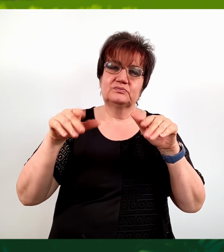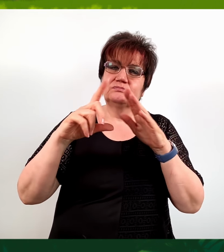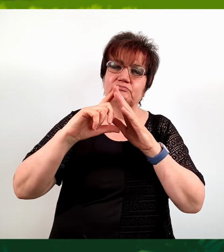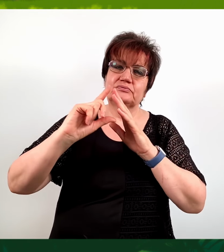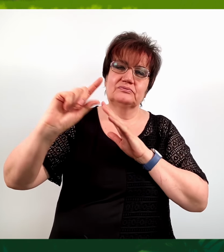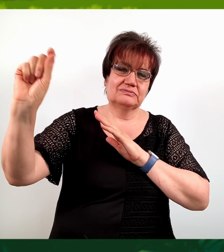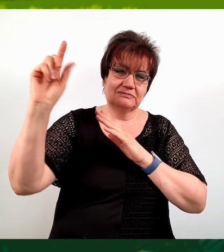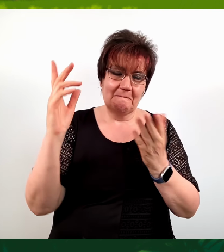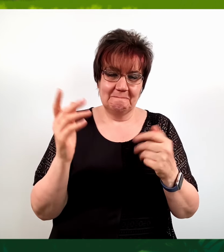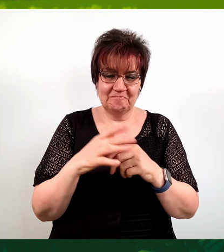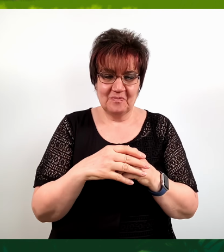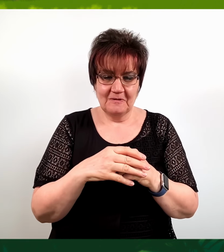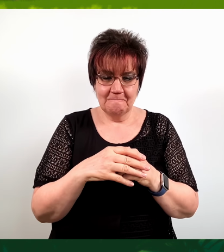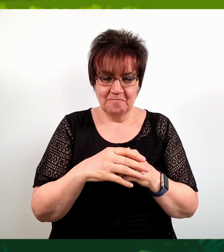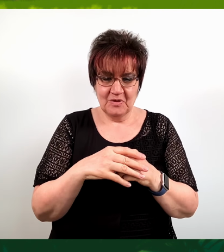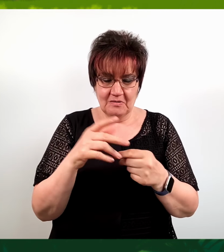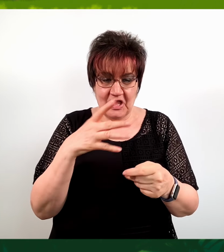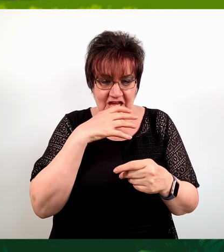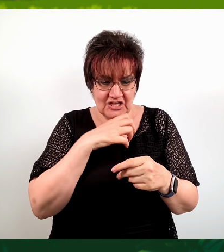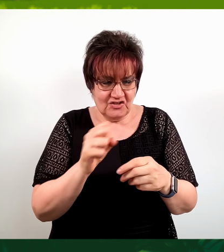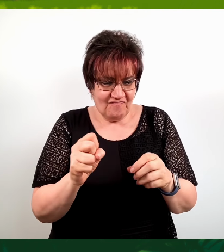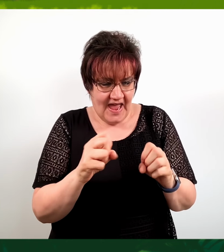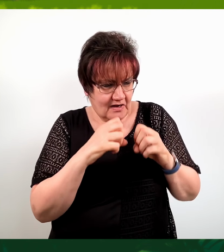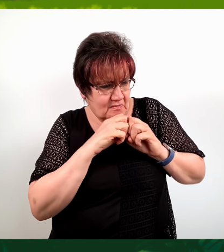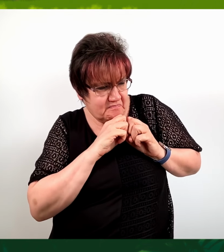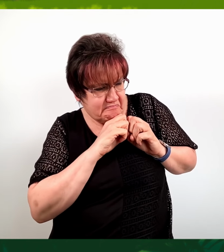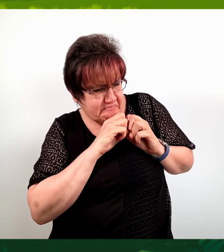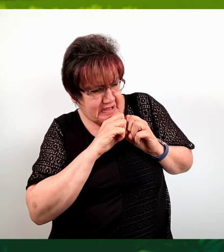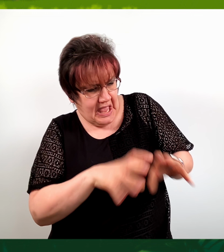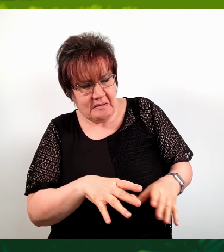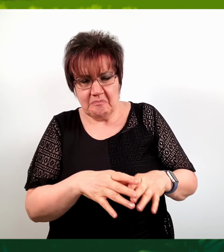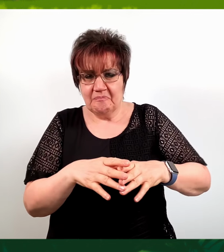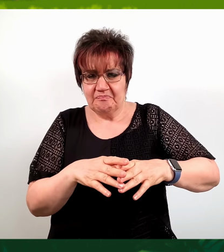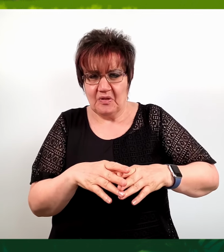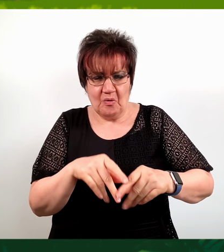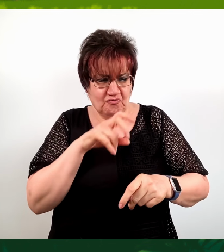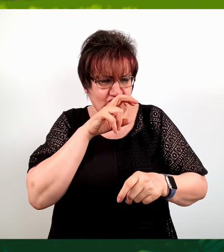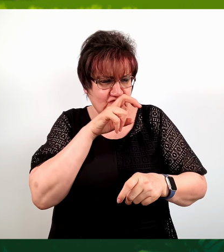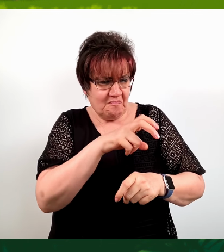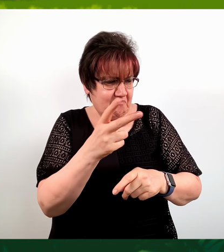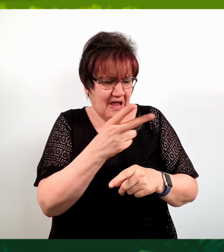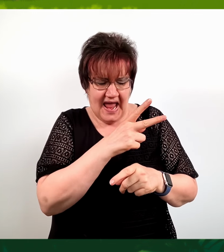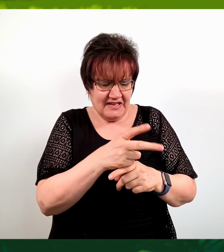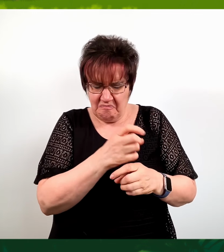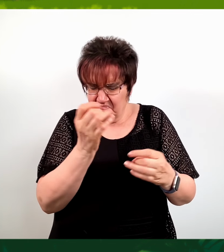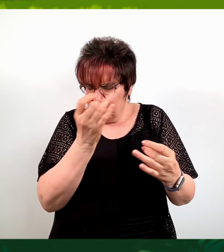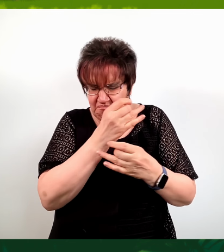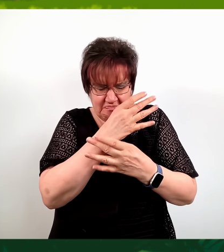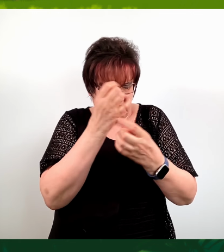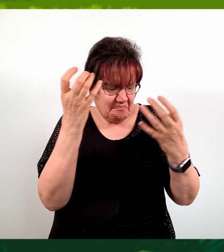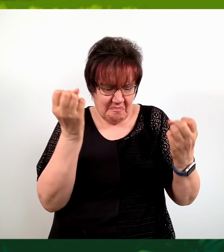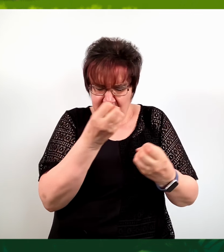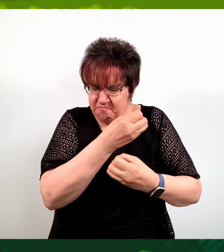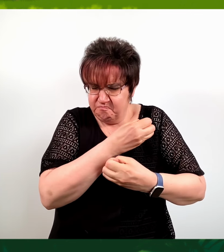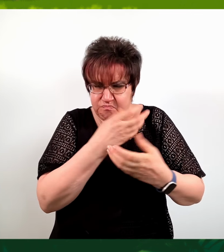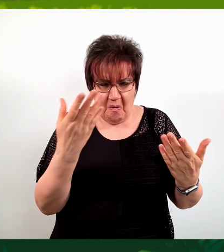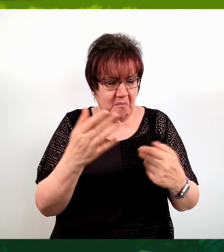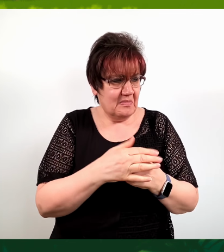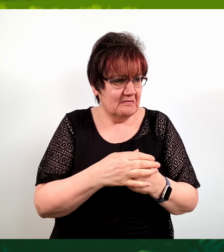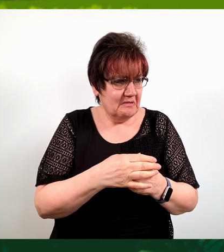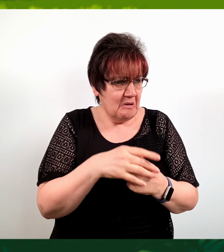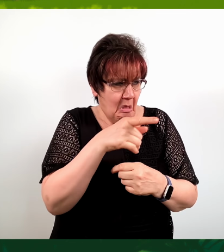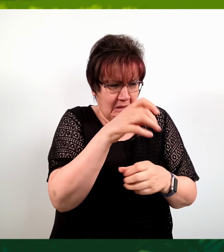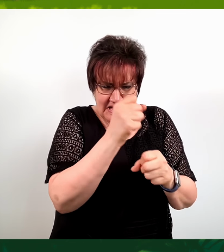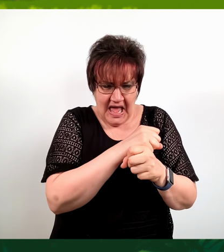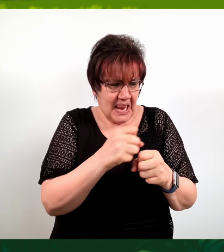davon. Da löste sich der Zwerg aus den Händen von den Mädchen und schrie beide hysterisch an. Konntet